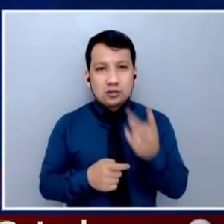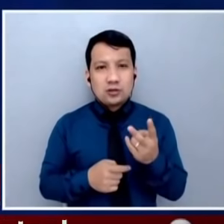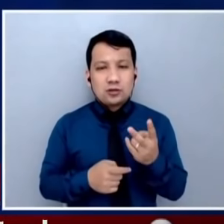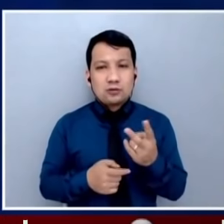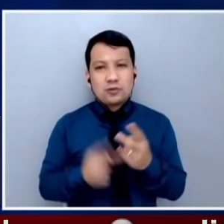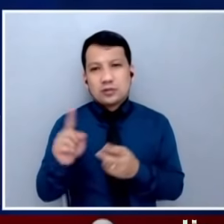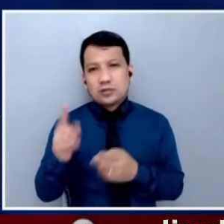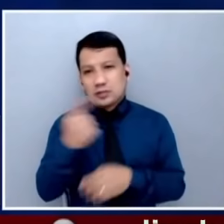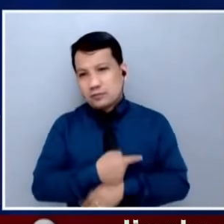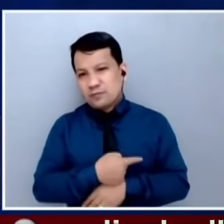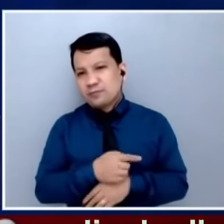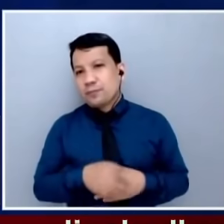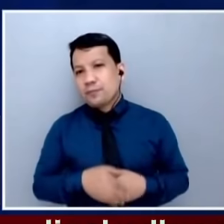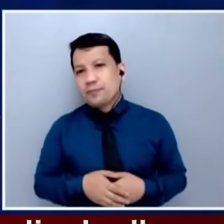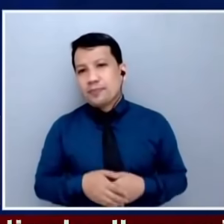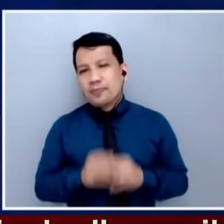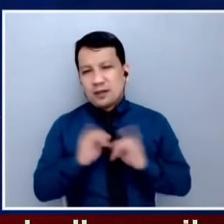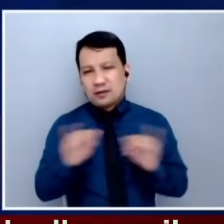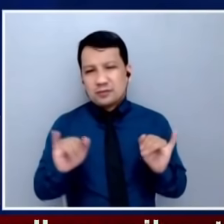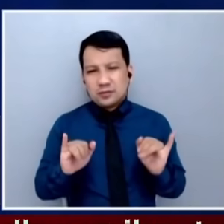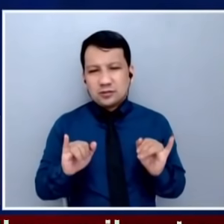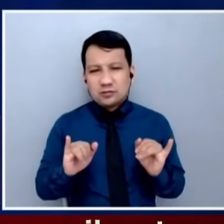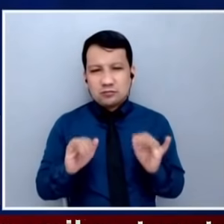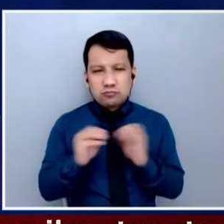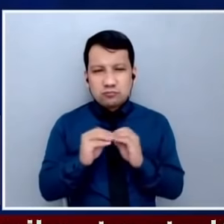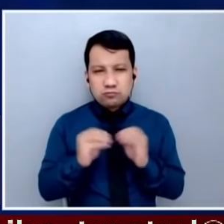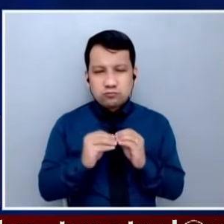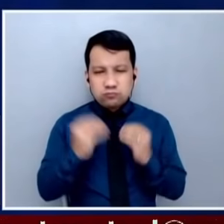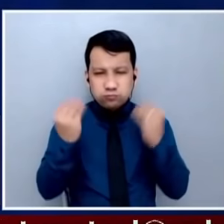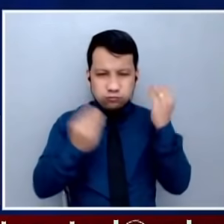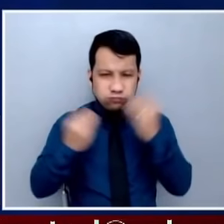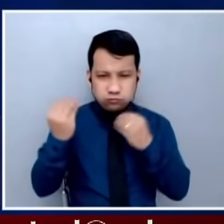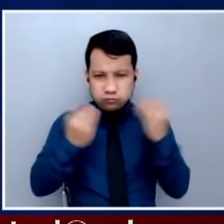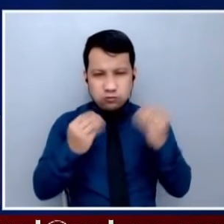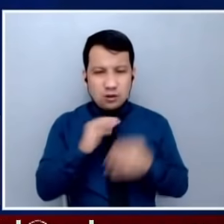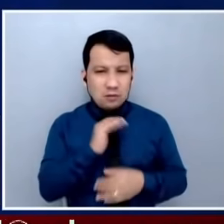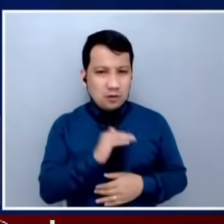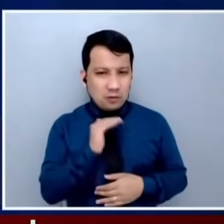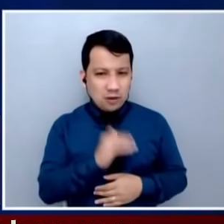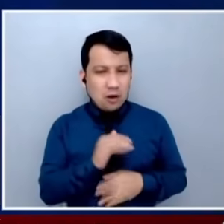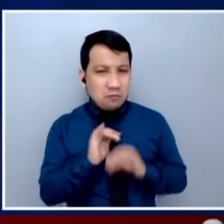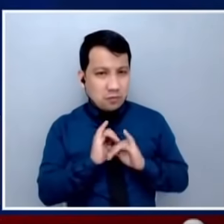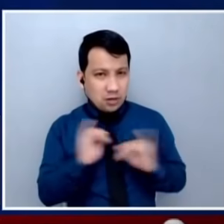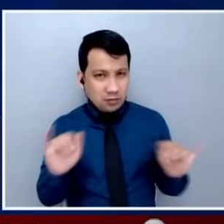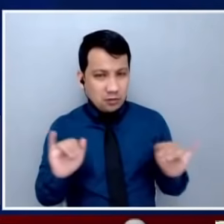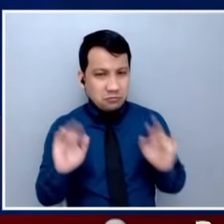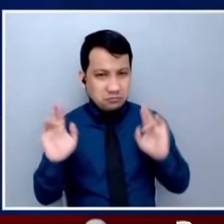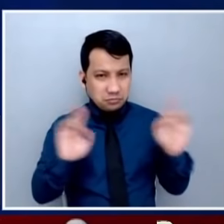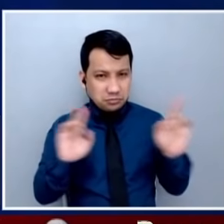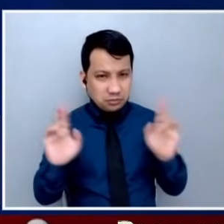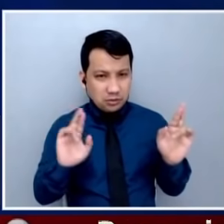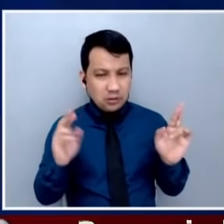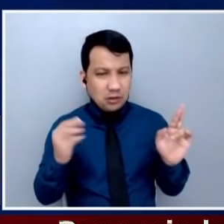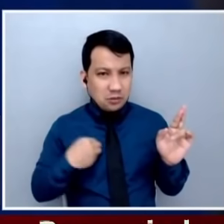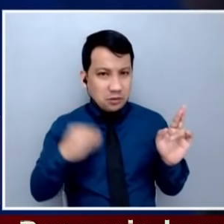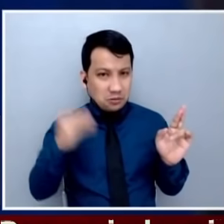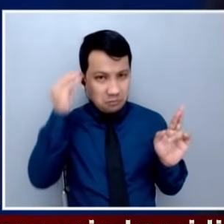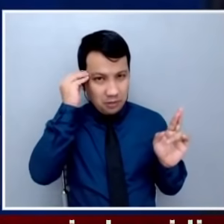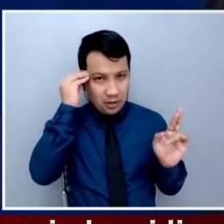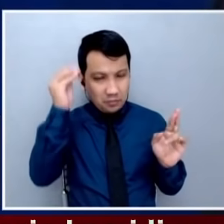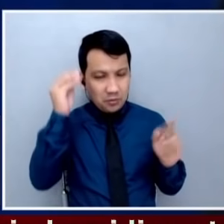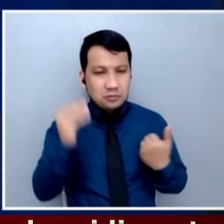araw. Parang nakakahilo siya, nakakapagod at the same time pero hinahanda namin yung utak tsaka yung sarili